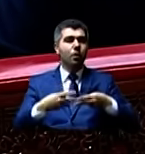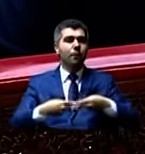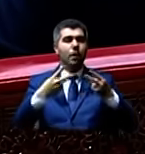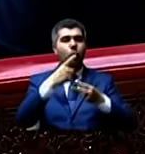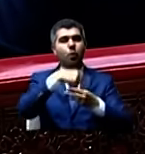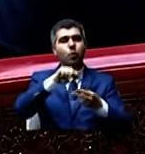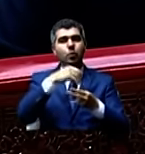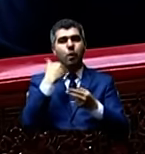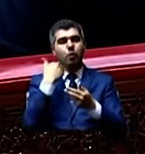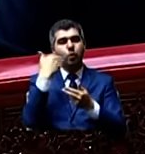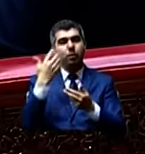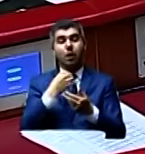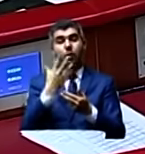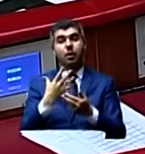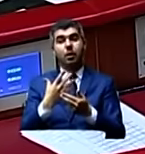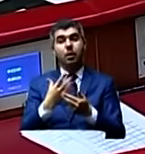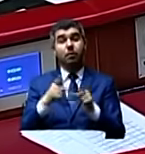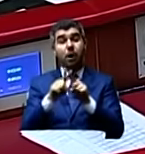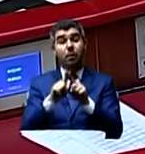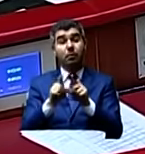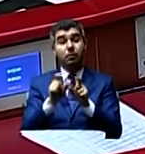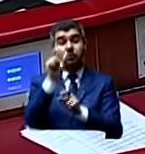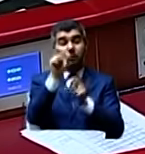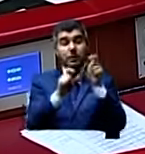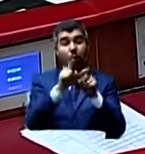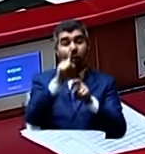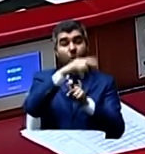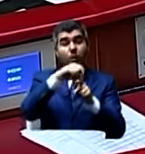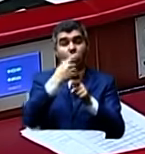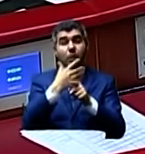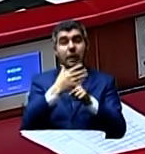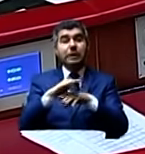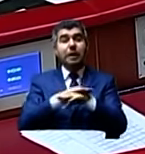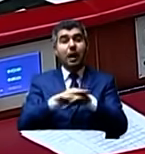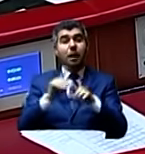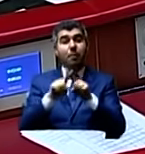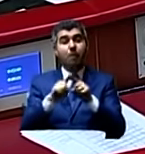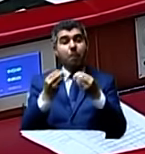الوزير، شكرا. ضربوا سياسيين الطيطير، ولكن السيد الوزير المحترم،